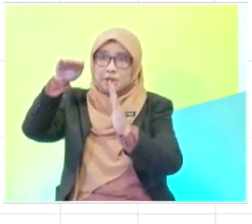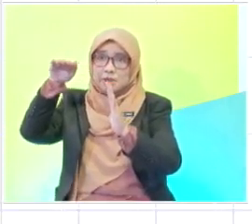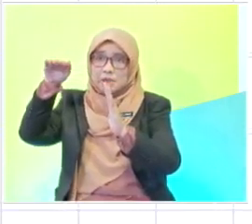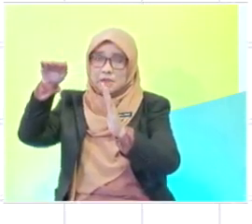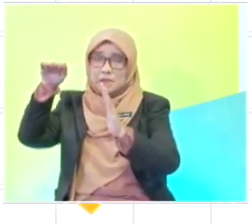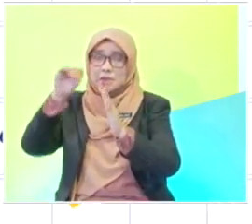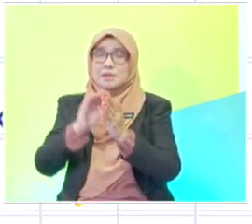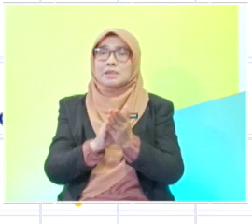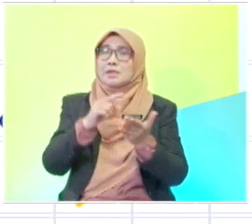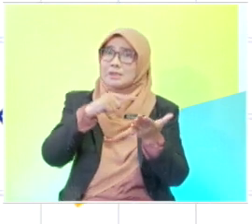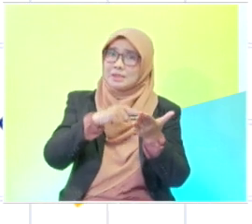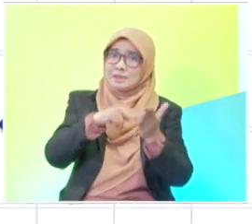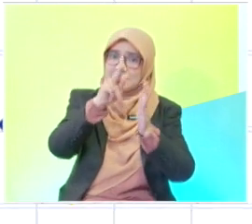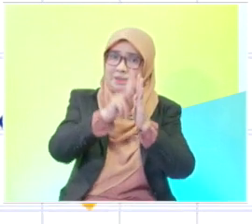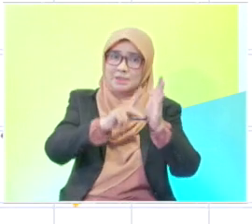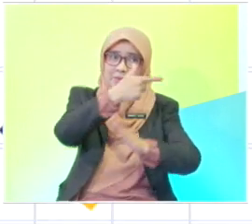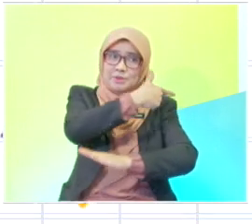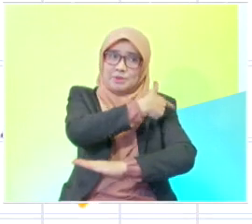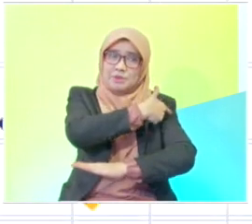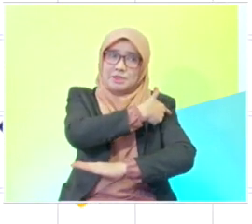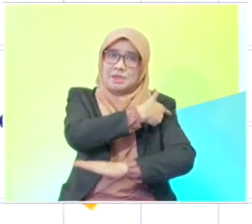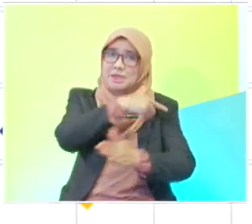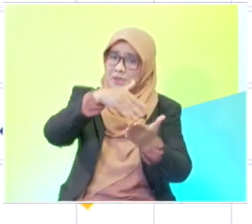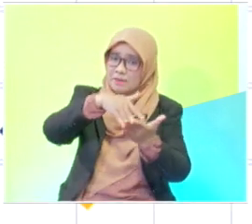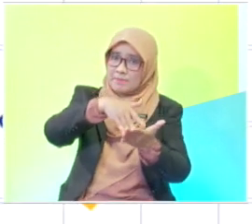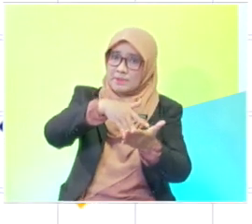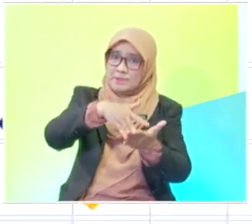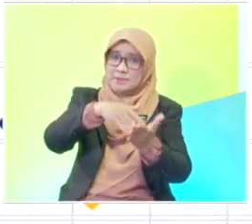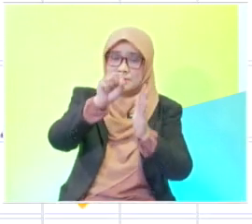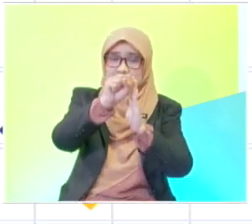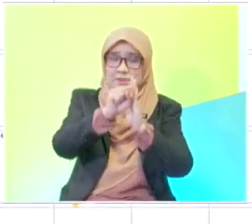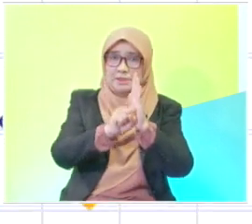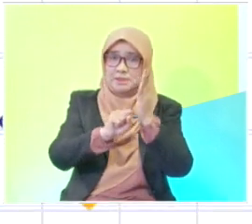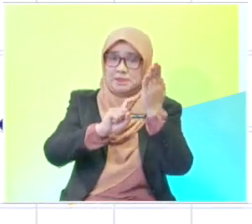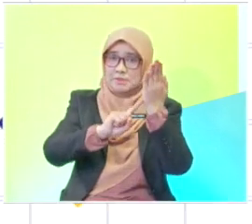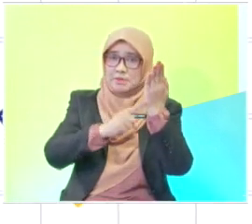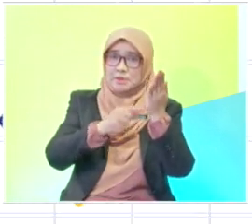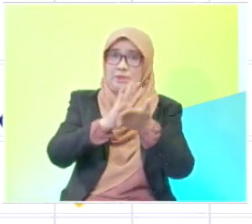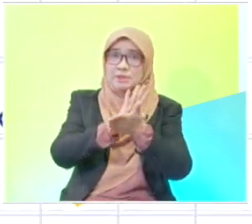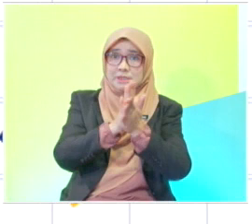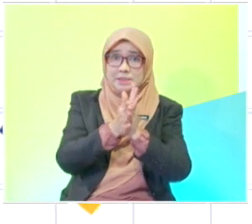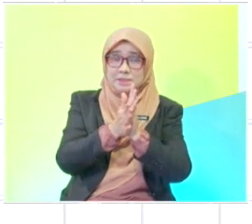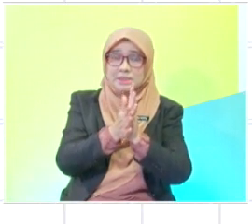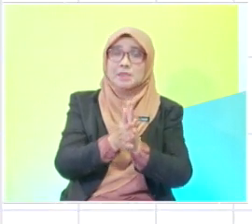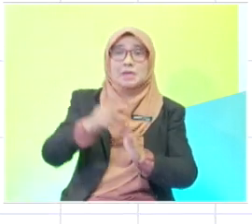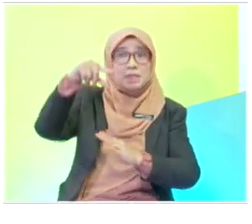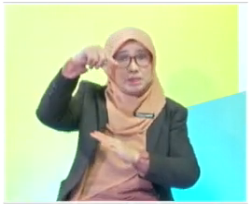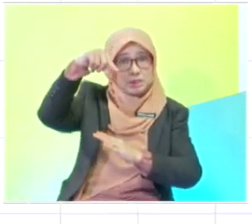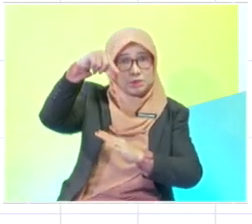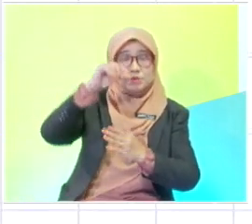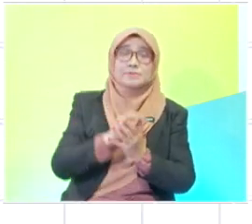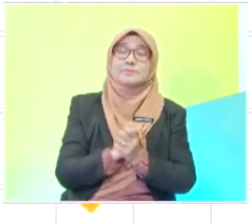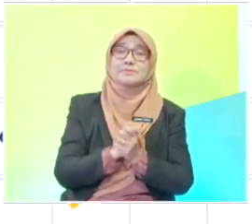sana. Saya rasa ini keimunan pasif semula jadi, cikgu. Okey, keimunan pasif semula jadi. Nanti kita tengok jawapan. Okey, teruskan untuk keimunan Q apa? Baik, yang